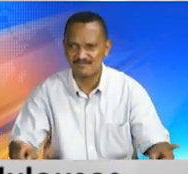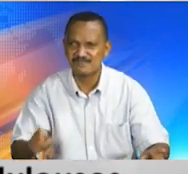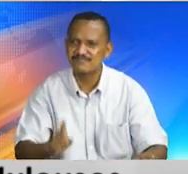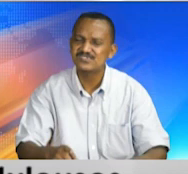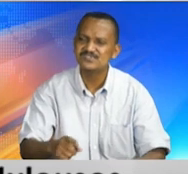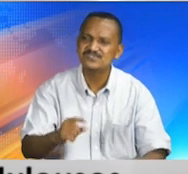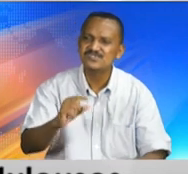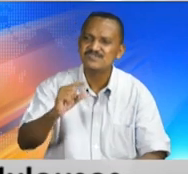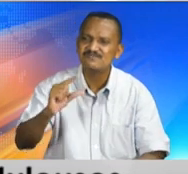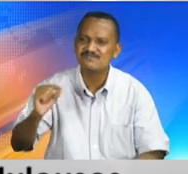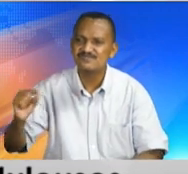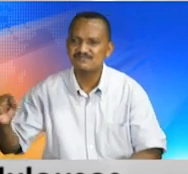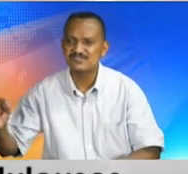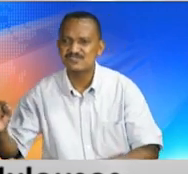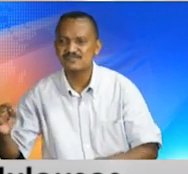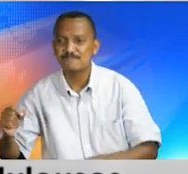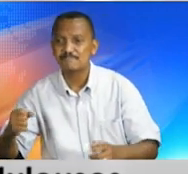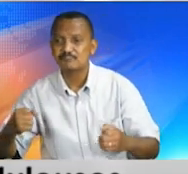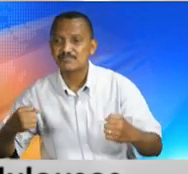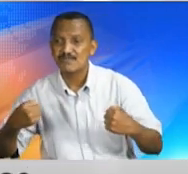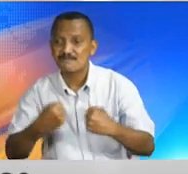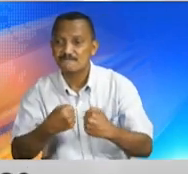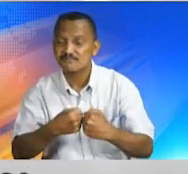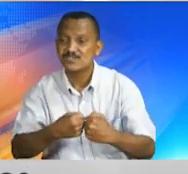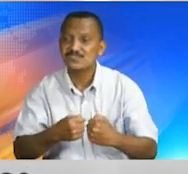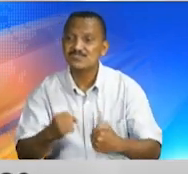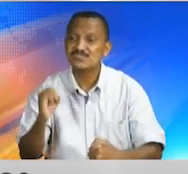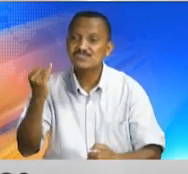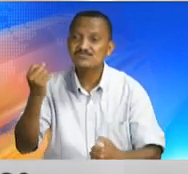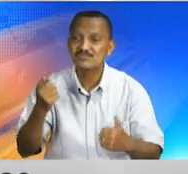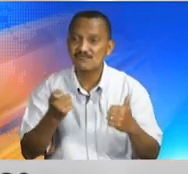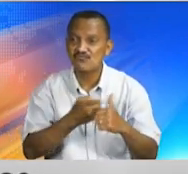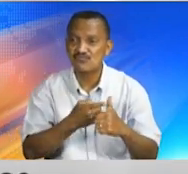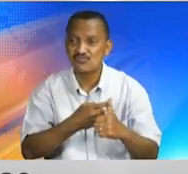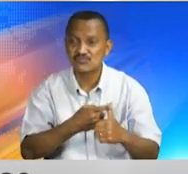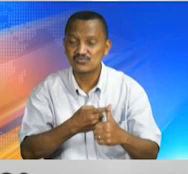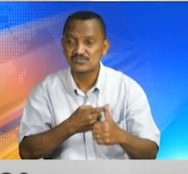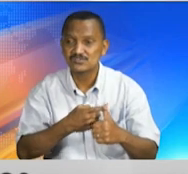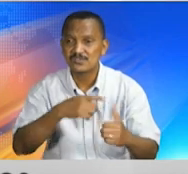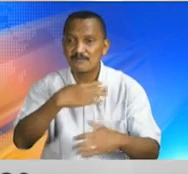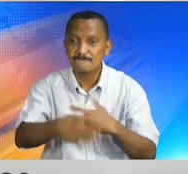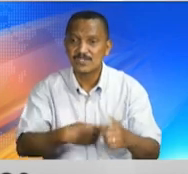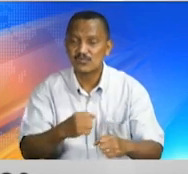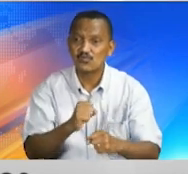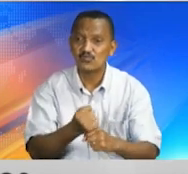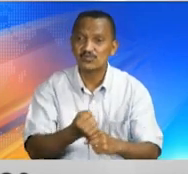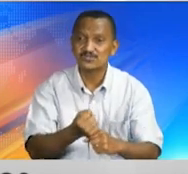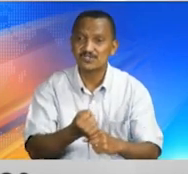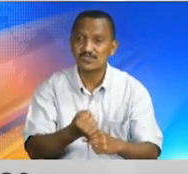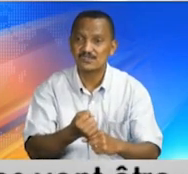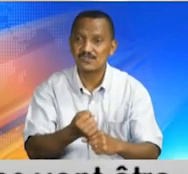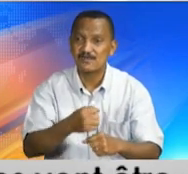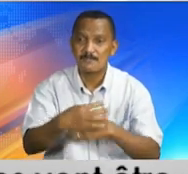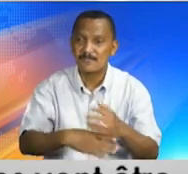vitsivitsy napetraka iadiana amin'izay. Voalohany indrindra zany a dia ny fanaovana codification an'ny